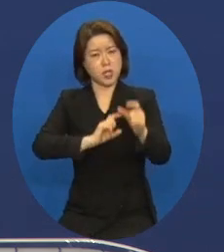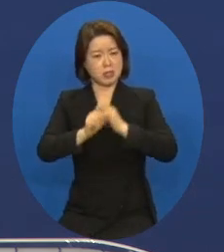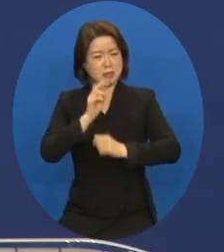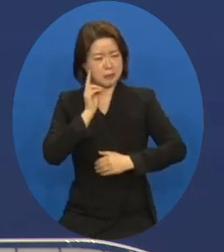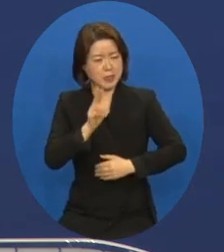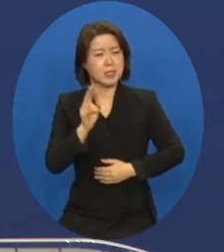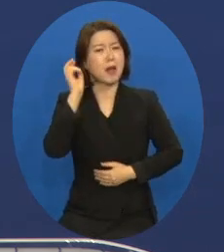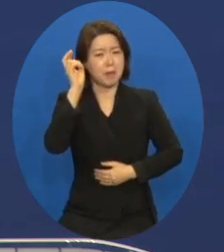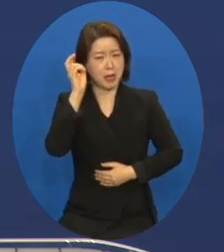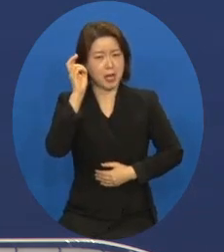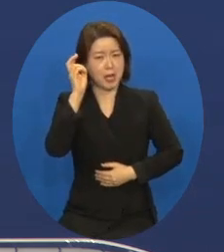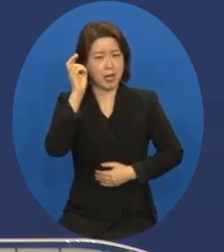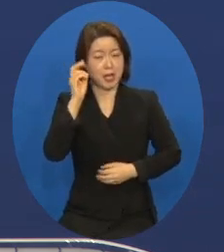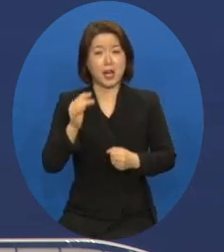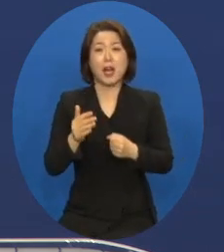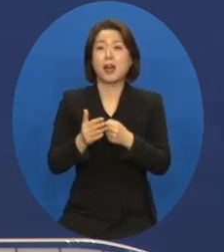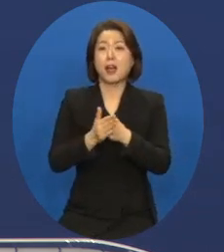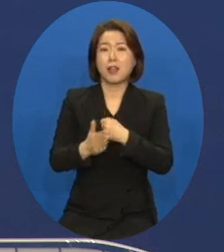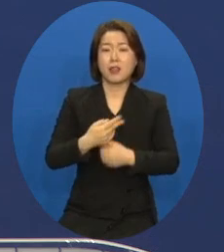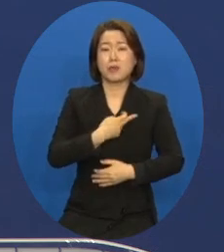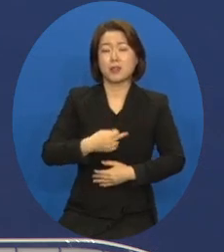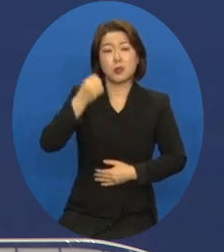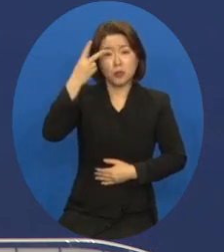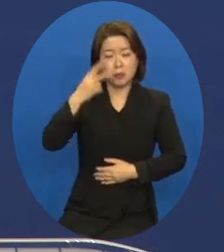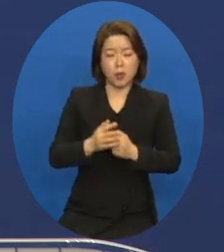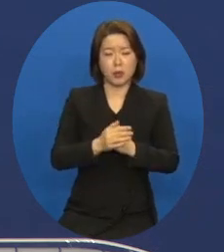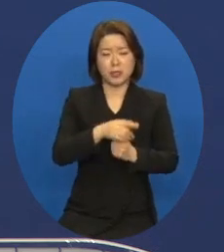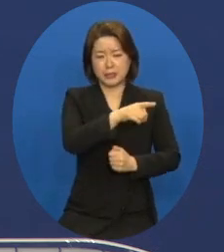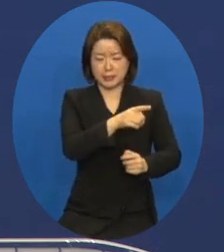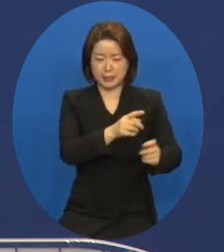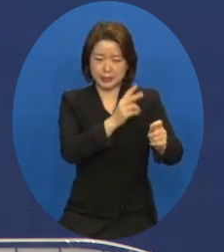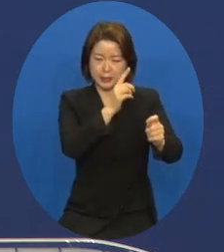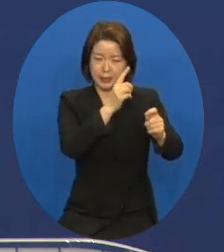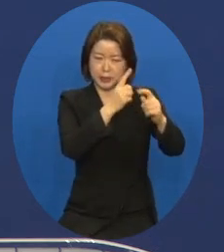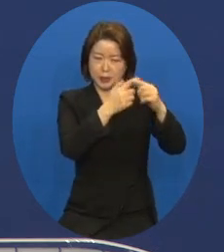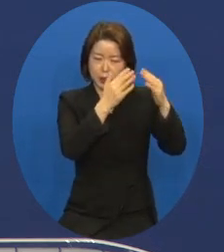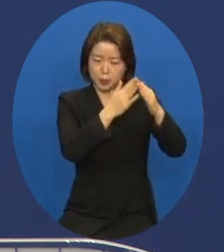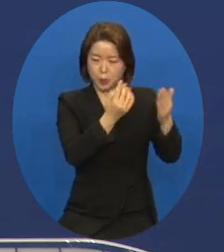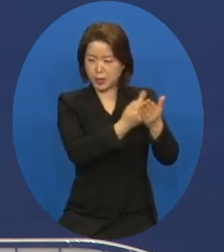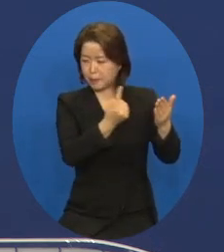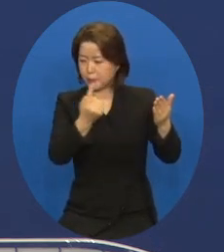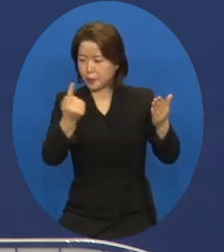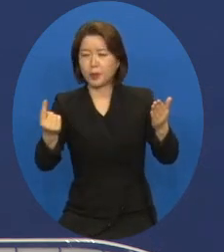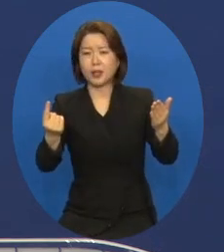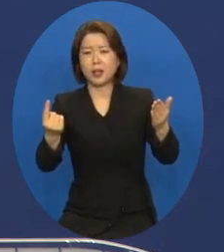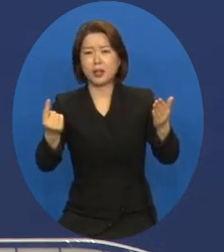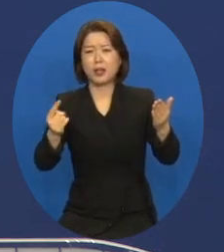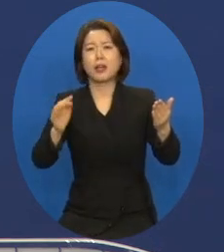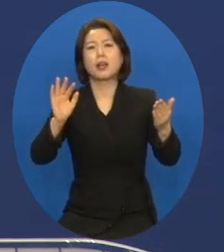사도 바울이 고린도 교회를 떠나야만 되는 일도 있었습니다